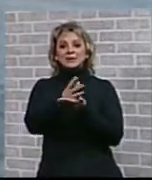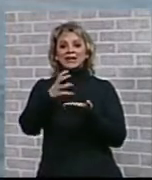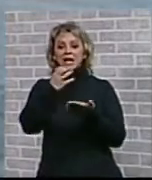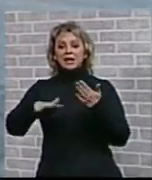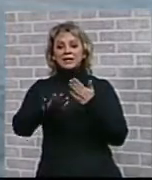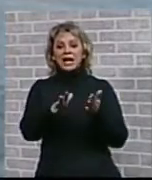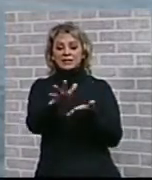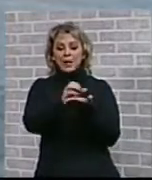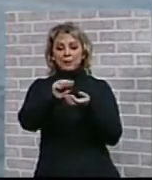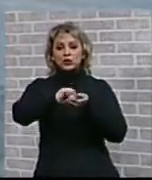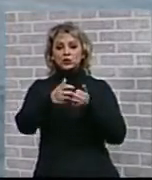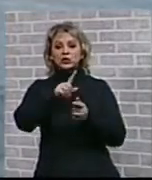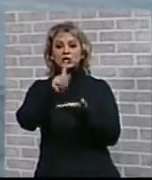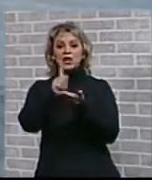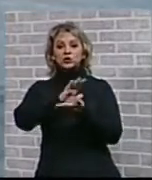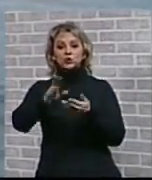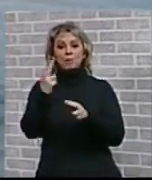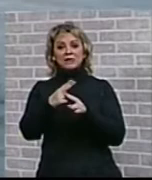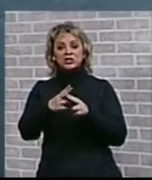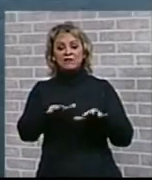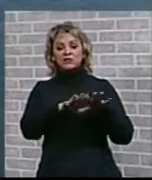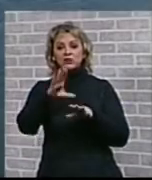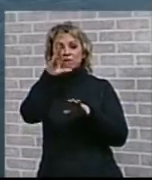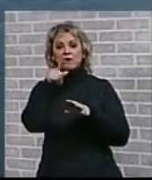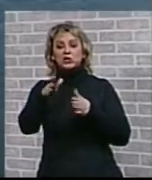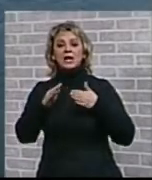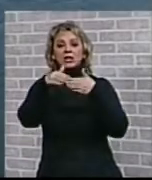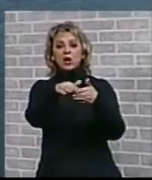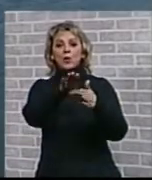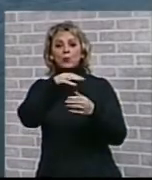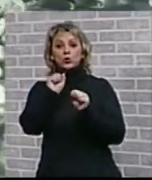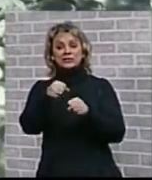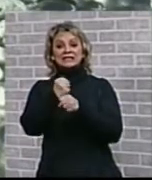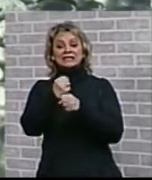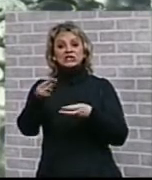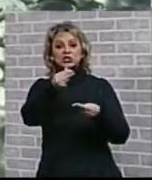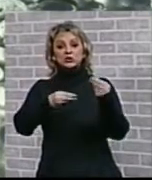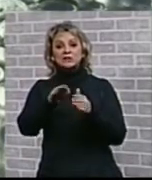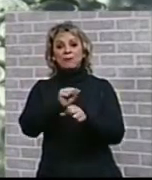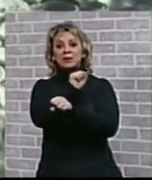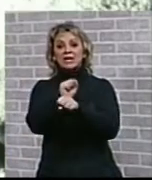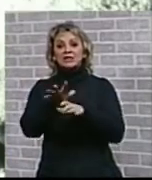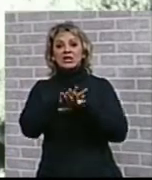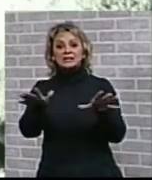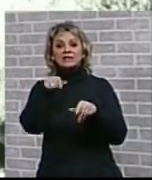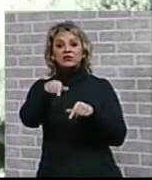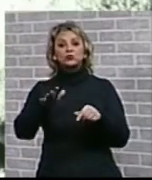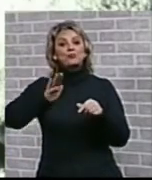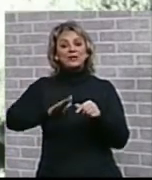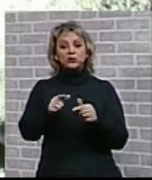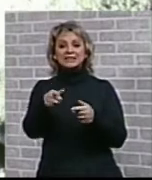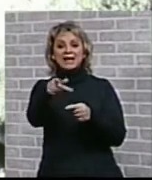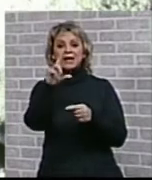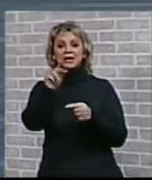снимают напряжение. Ничто не должно мешать движению воды. Ледоход может создать искусственную плотину, вызвать разлив. И тут придется